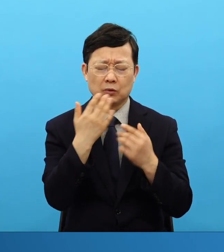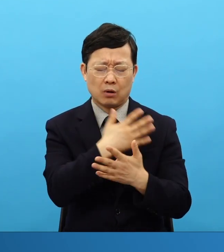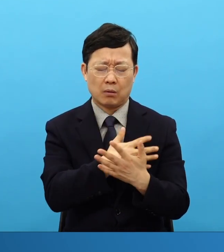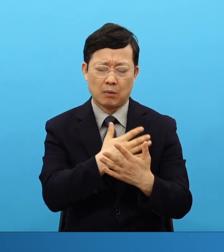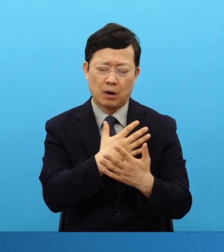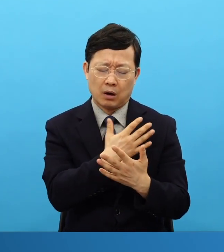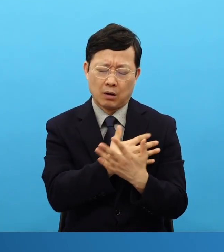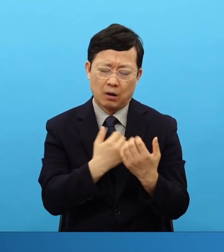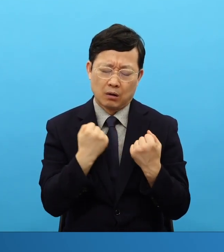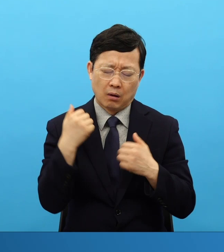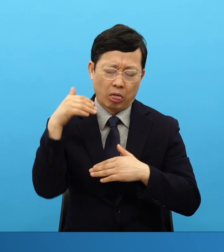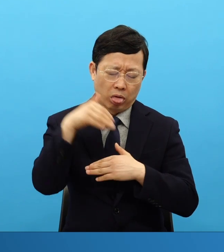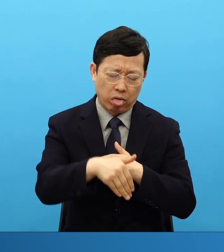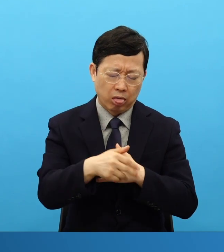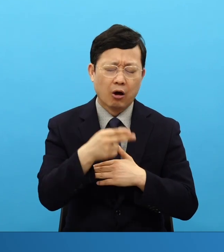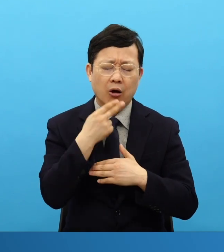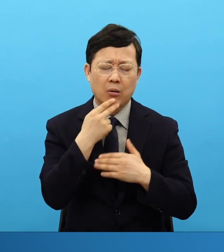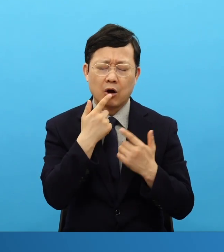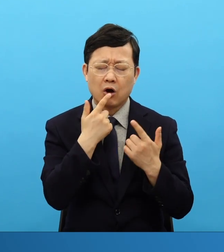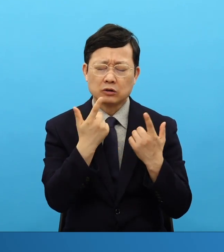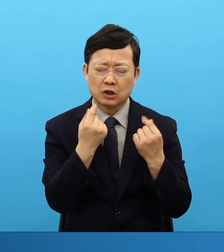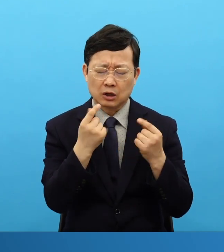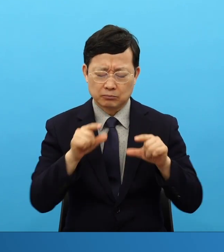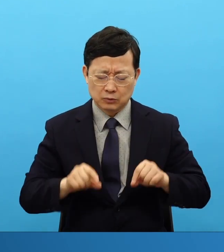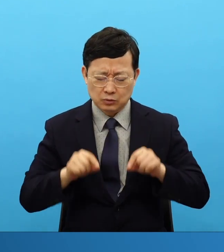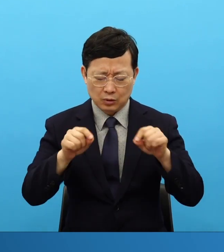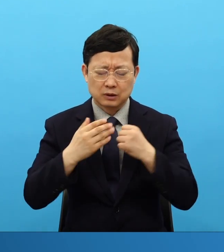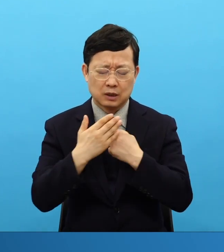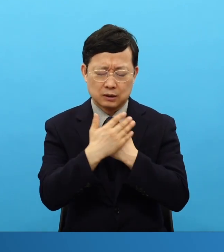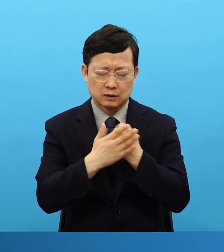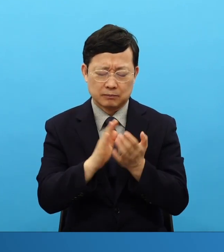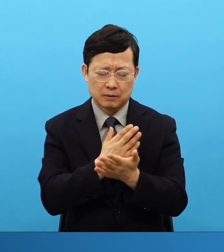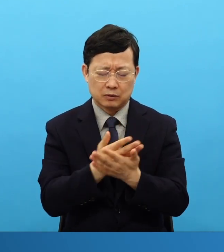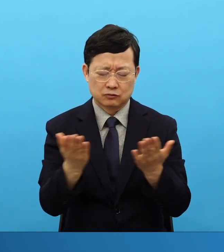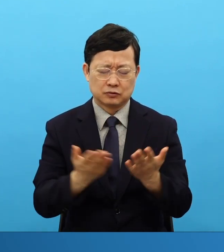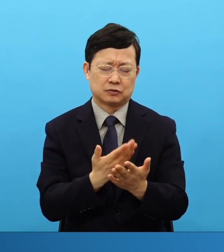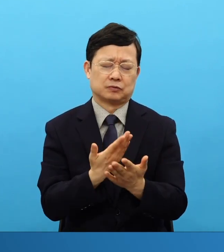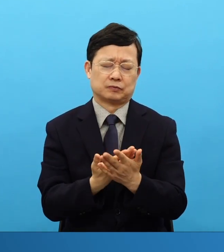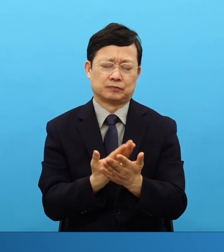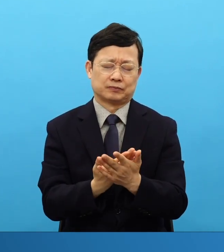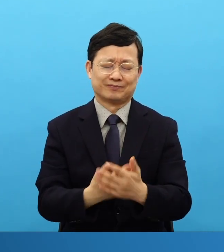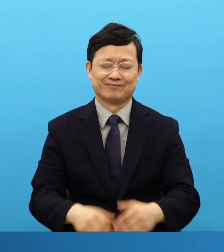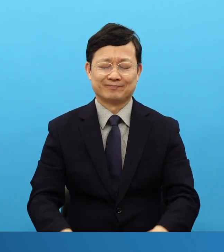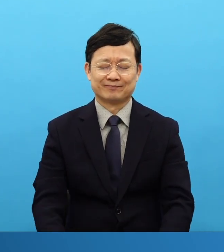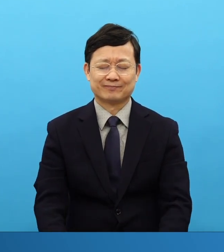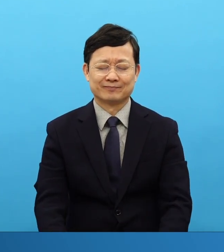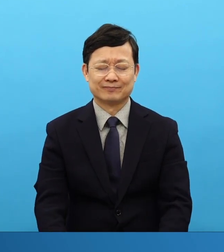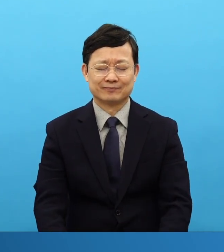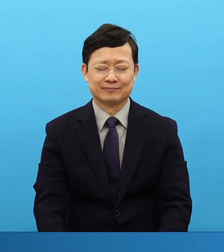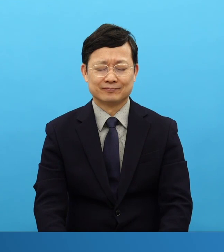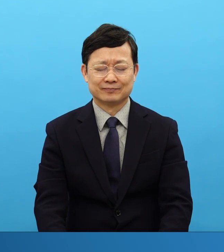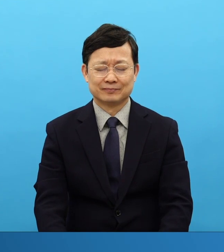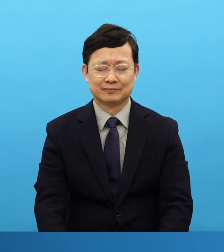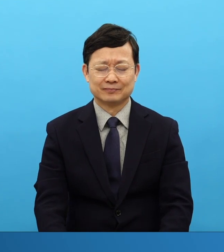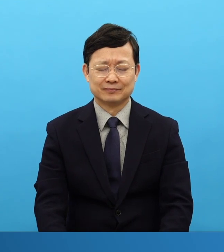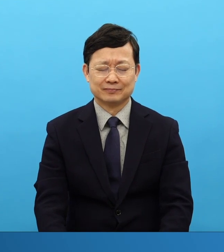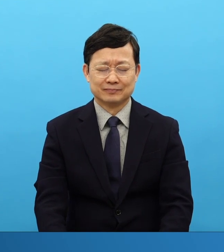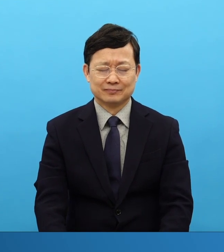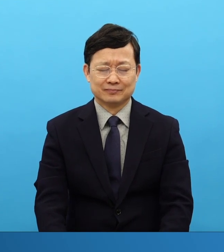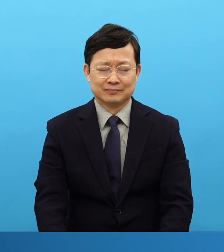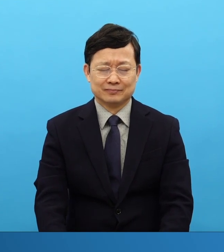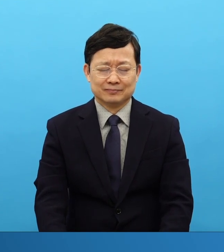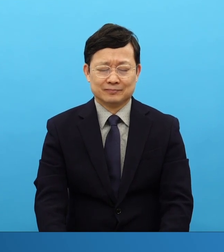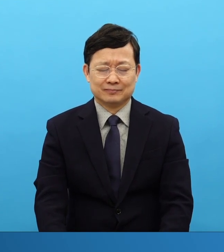기력이 쇠하지 아니했던 은혜를 베풀어 주시옵소서. 인조선생님 모세에게 与えられた 120세까지 目が